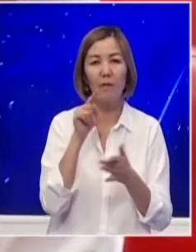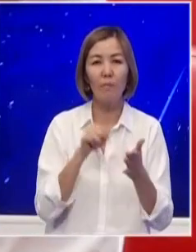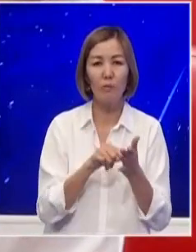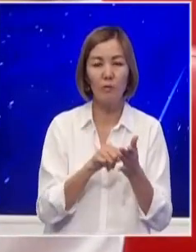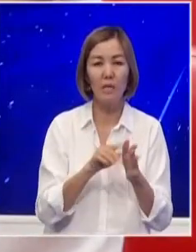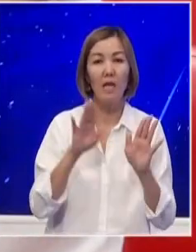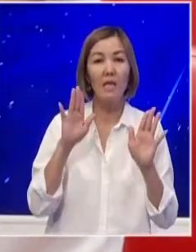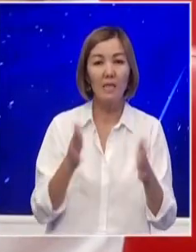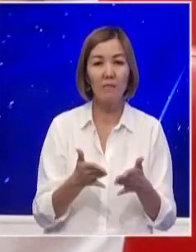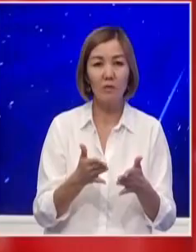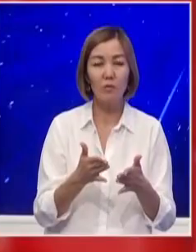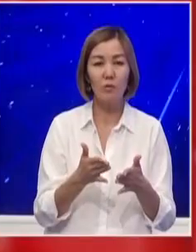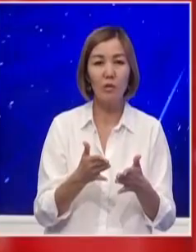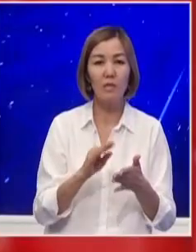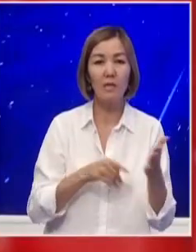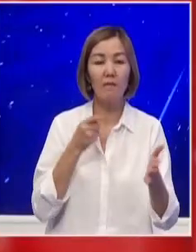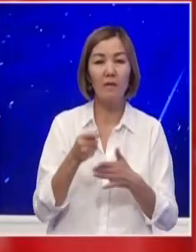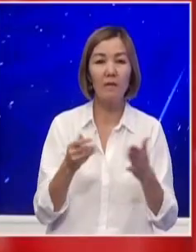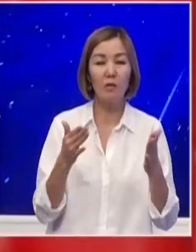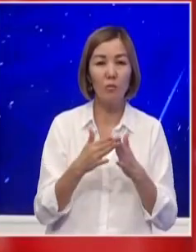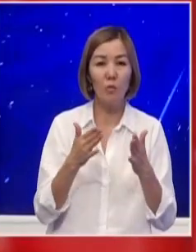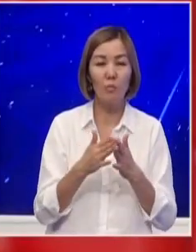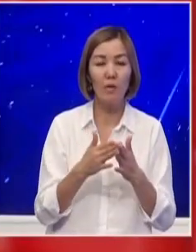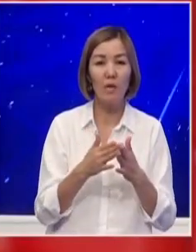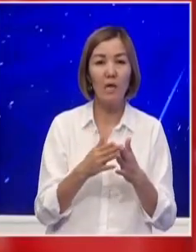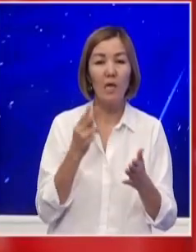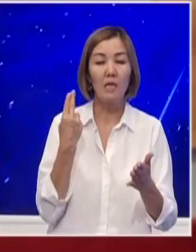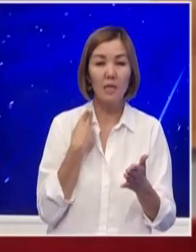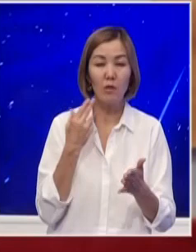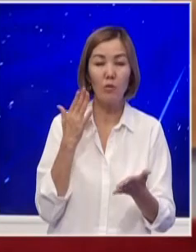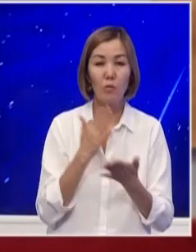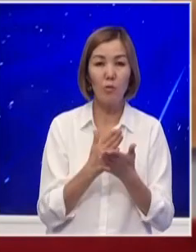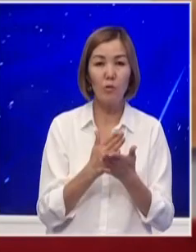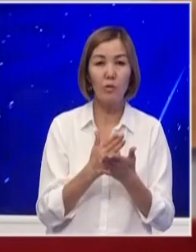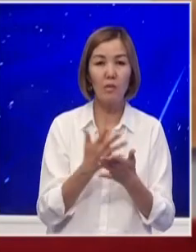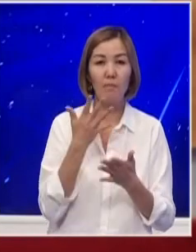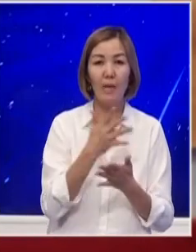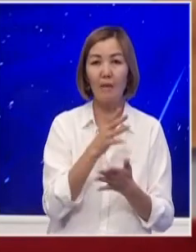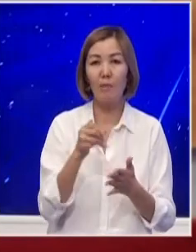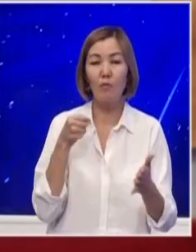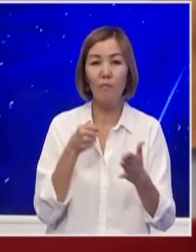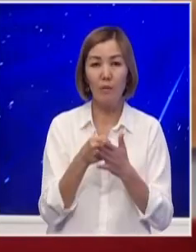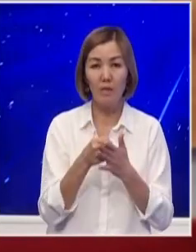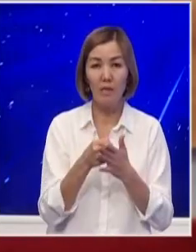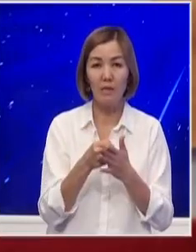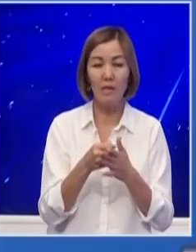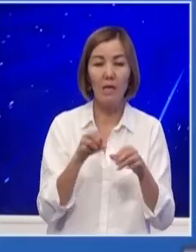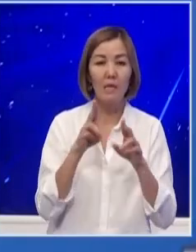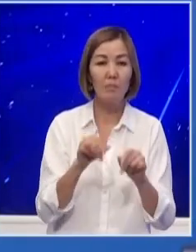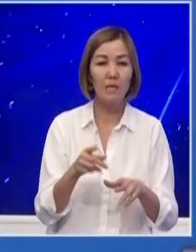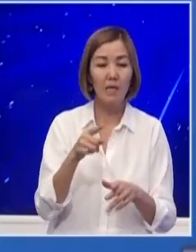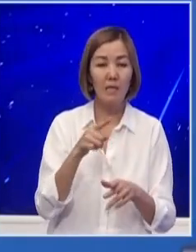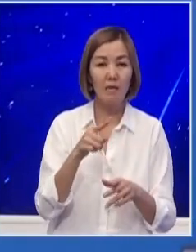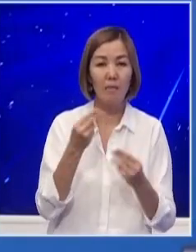в случае, если у заявителя нет имущества, а задолженность перед банками составляет не более 5 миллионов тенге. Специалисты напоминают,